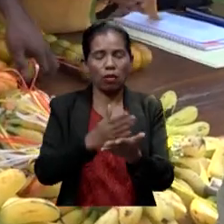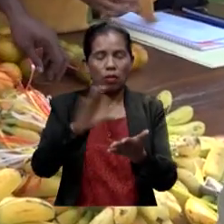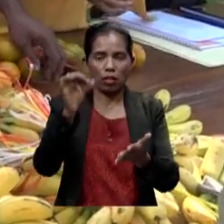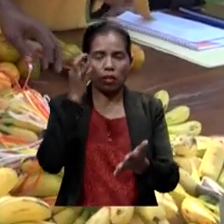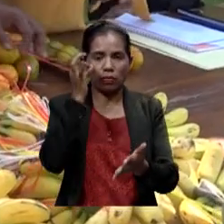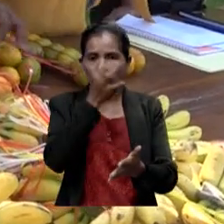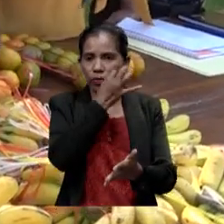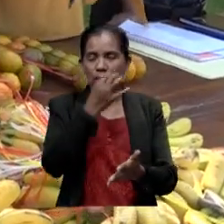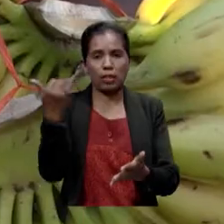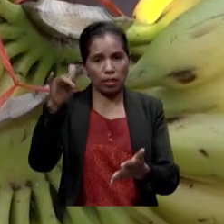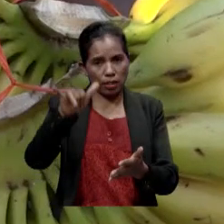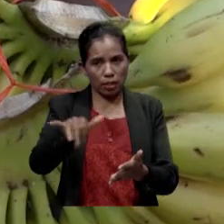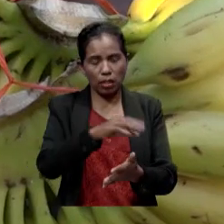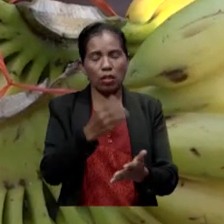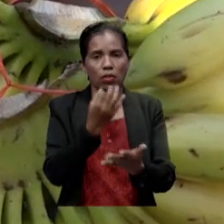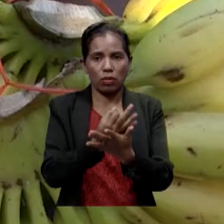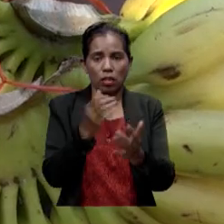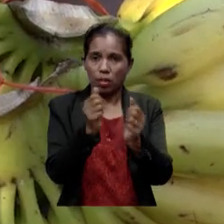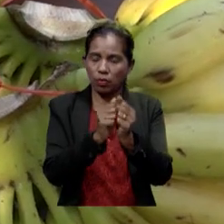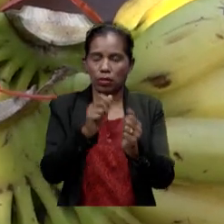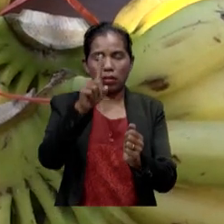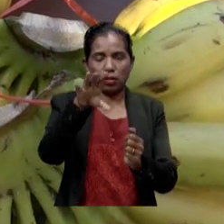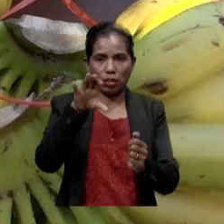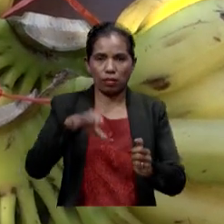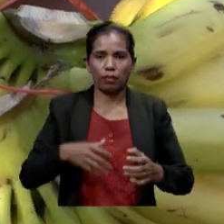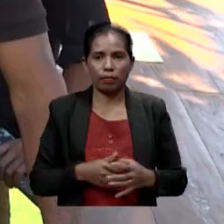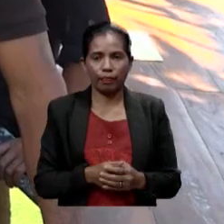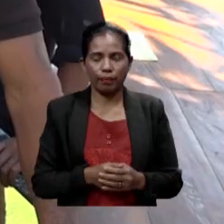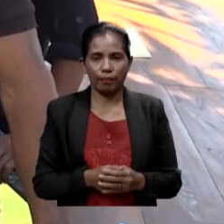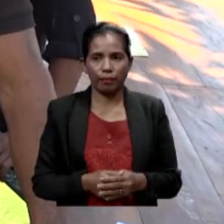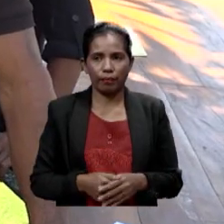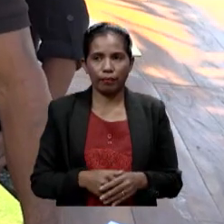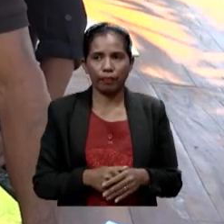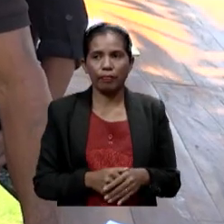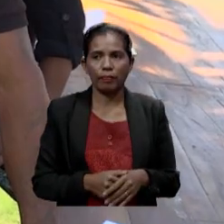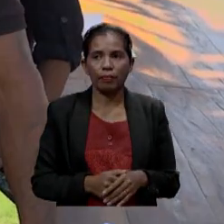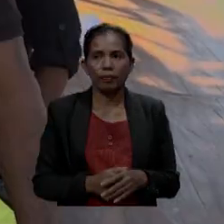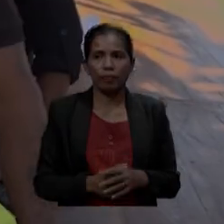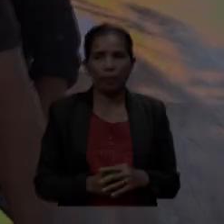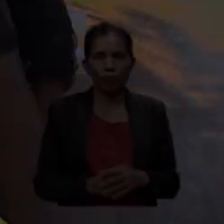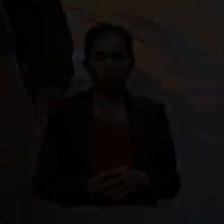negosiante aile basira homontante dolar americano atu sida. Aderitu Simenes, Bemina Simenes, ZMN.